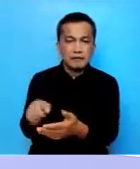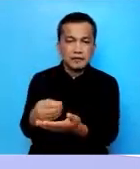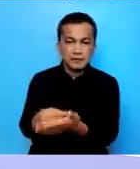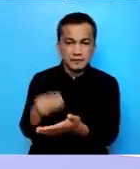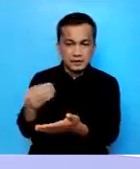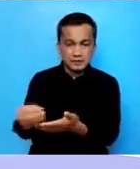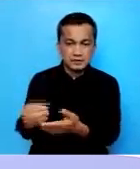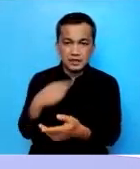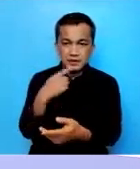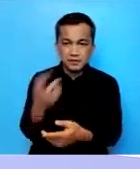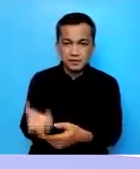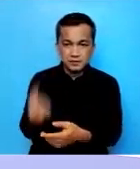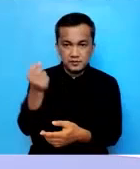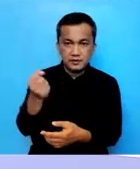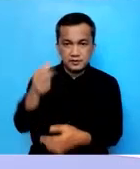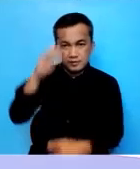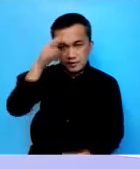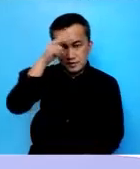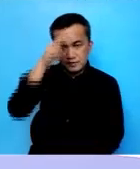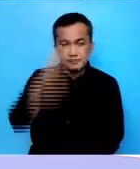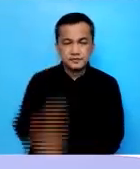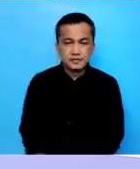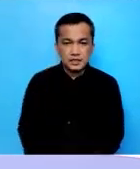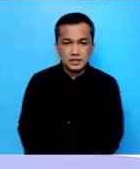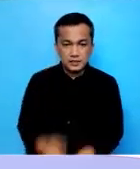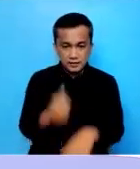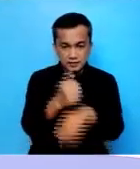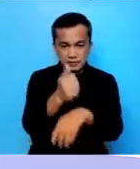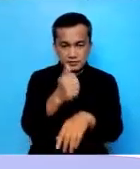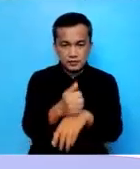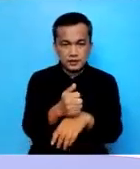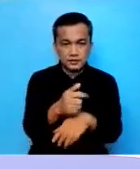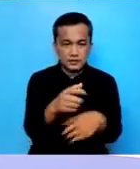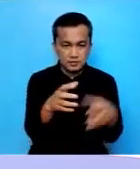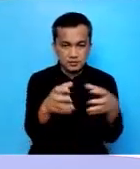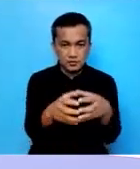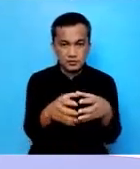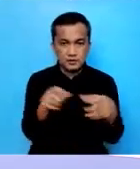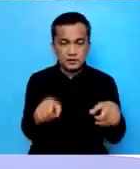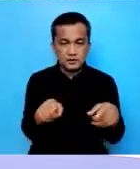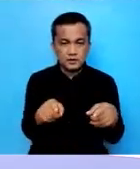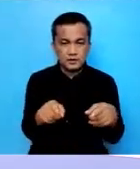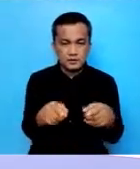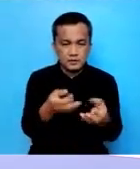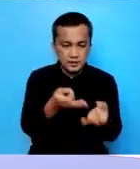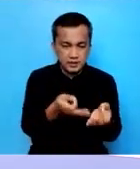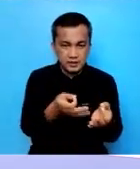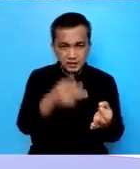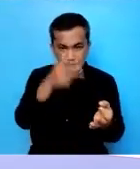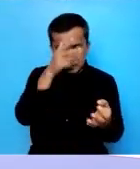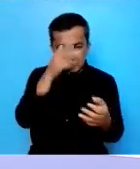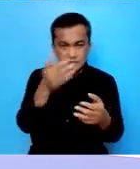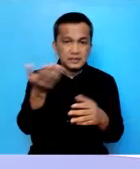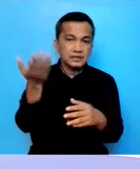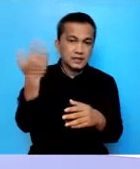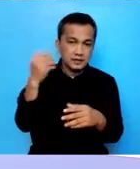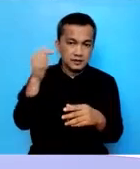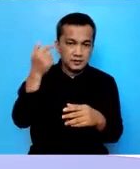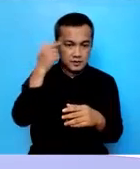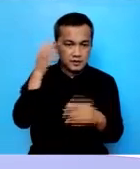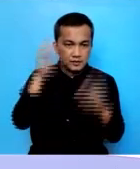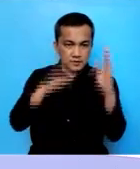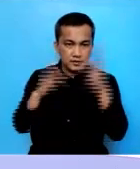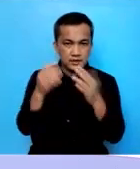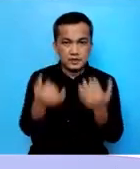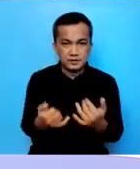may-ari ng manukan. Isinisisi naman ng isang grupo ng mga magmamanok sa nakaraang administrasyon ang problema ngayon